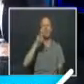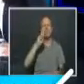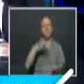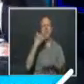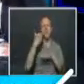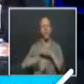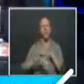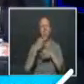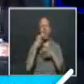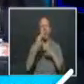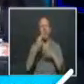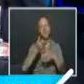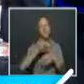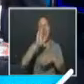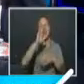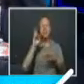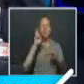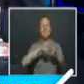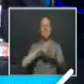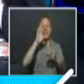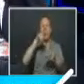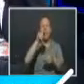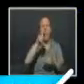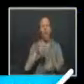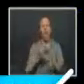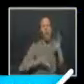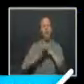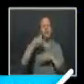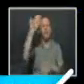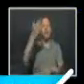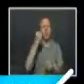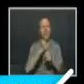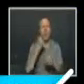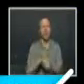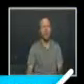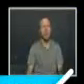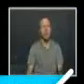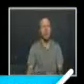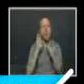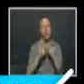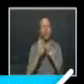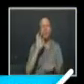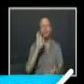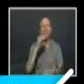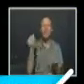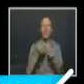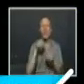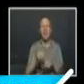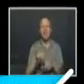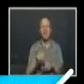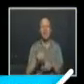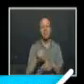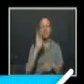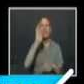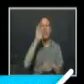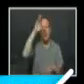להגיב ולצאת ולהצטרף גם אליך, ולצאת החוצה ולעשות. בדיוק בשביל הדבר הזה, בשביל